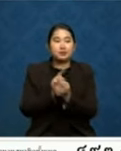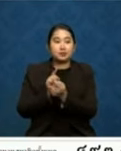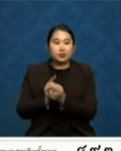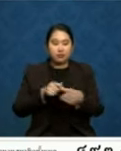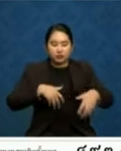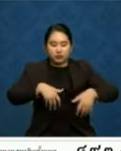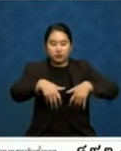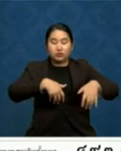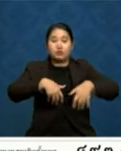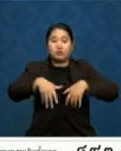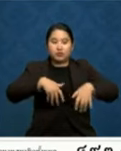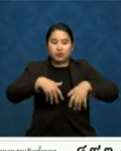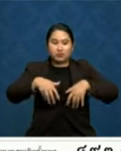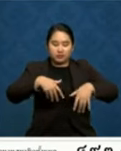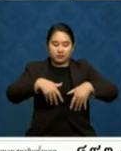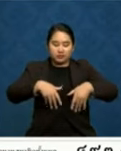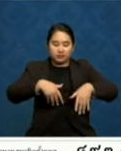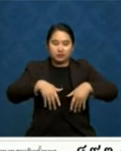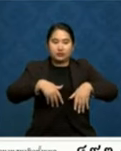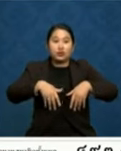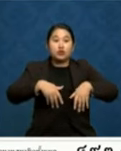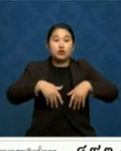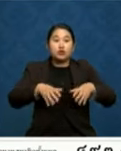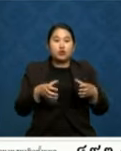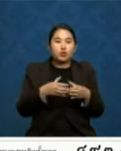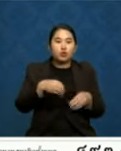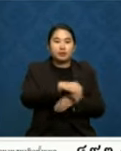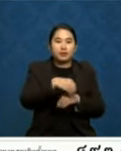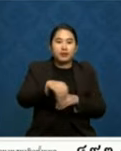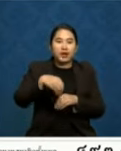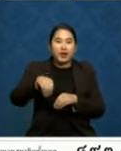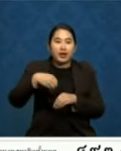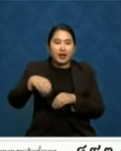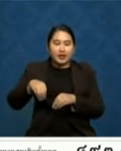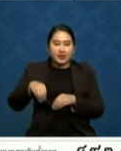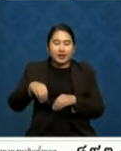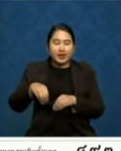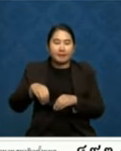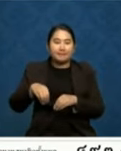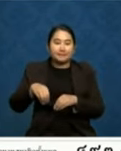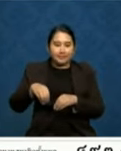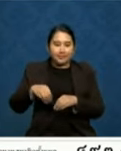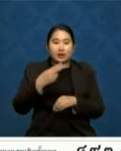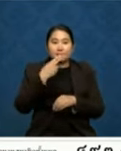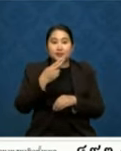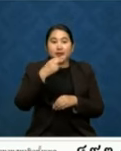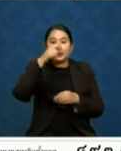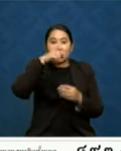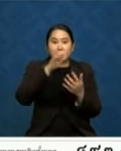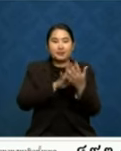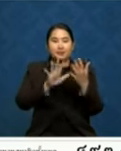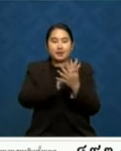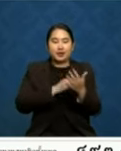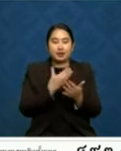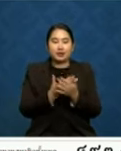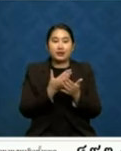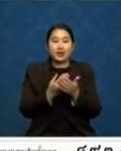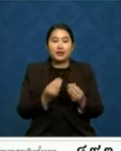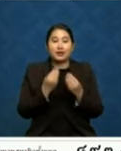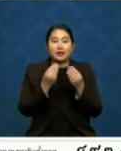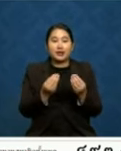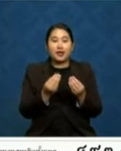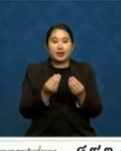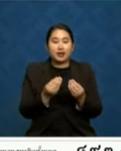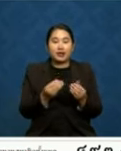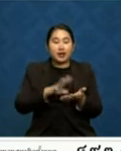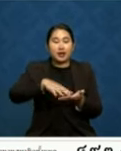พี่น้องชาวภาคีชาวไร่ยาสูบแห่งประเทศไทยเขาไปมอบทุนการศึกษาที่เชียงรายเขต5ให้กับ